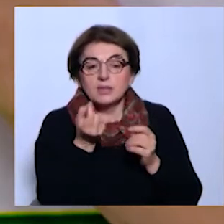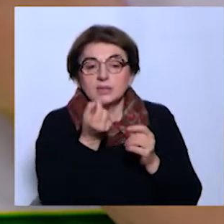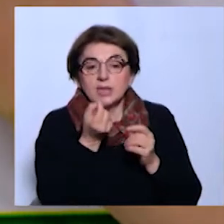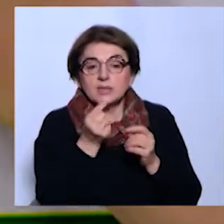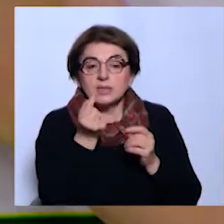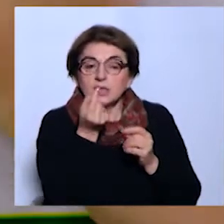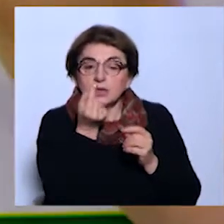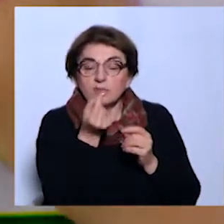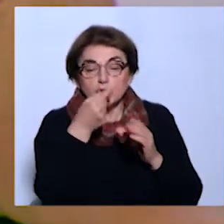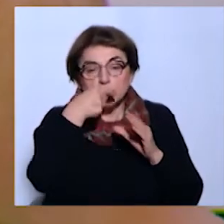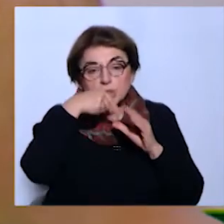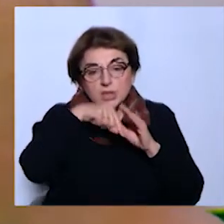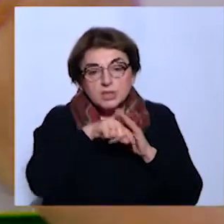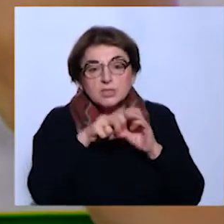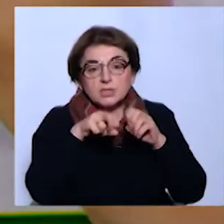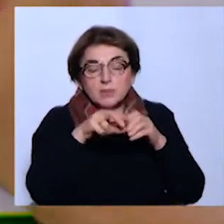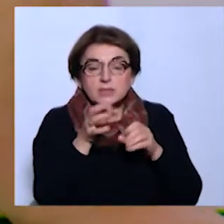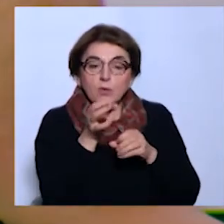თესლკვირტში არსებულ ჩანასახოვან პარკში.